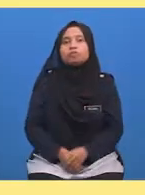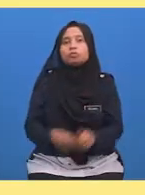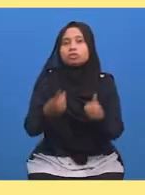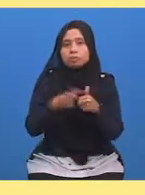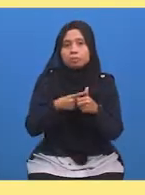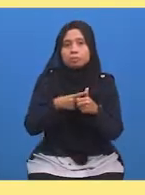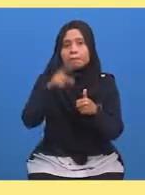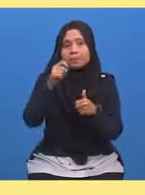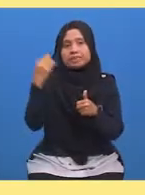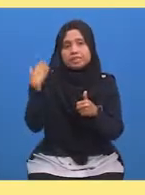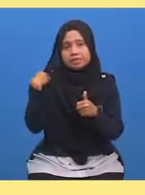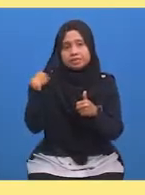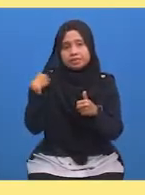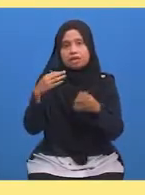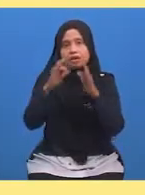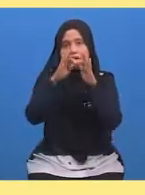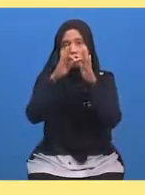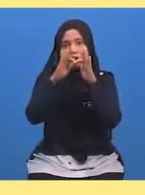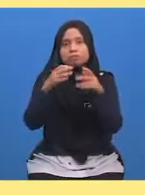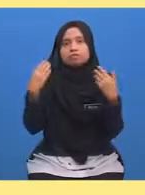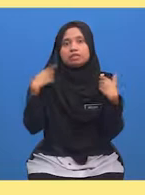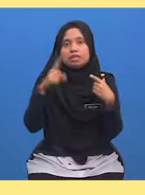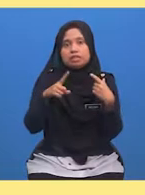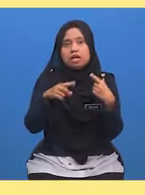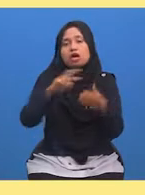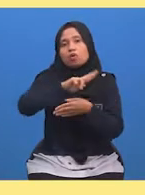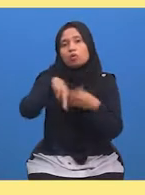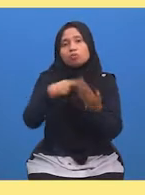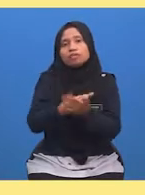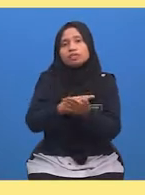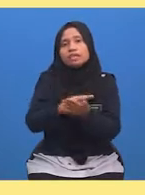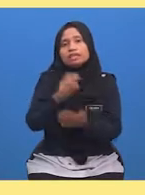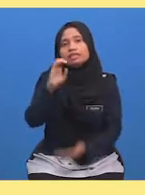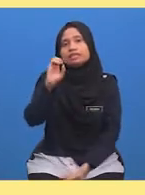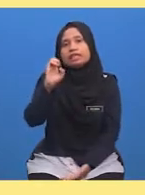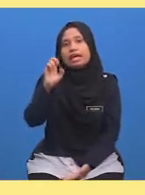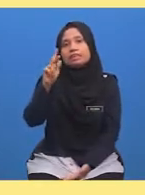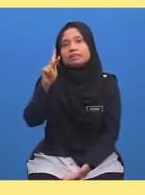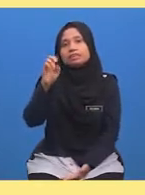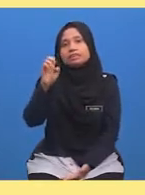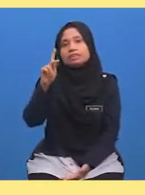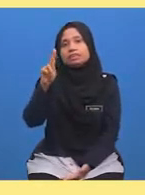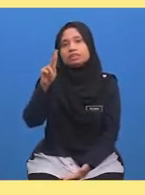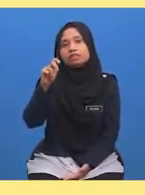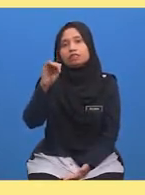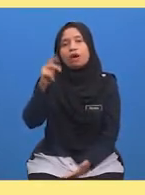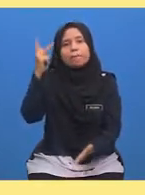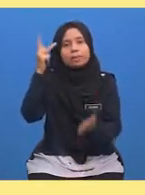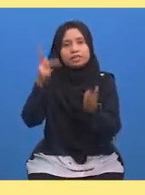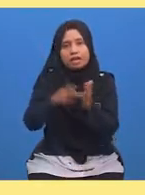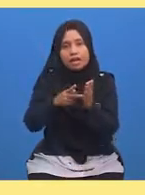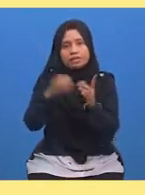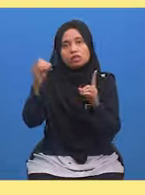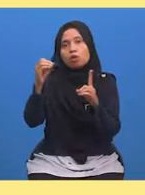pertama adalah rumusan eksekutif. Yang kedua, pengenalan. Yang ketiga,